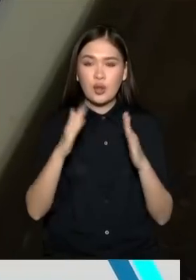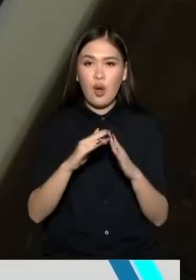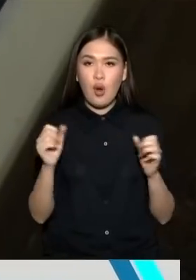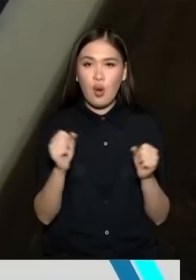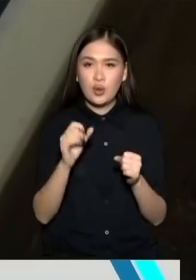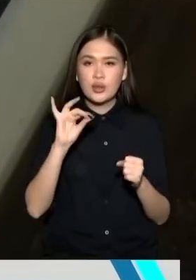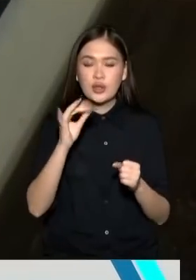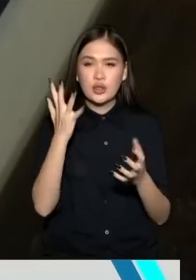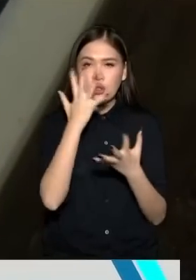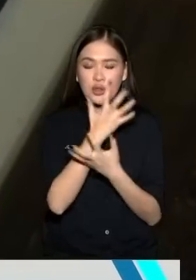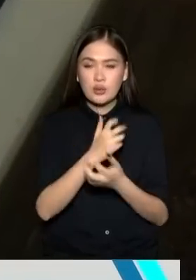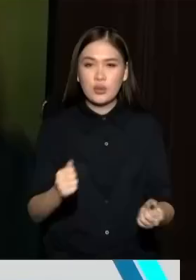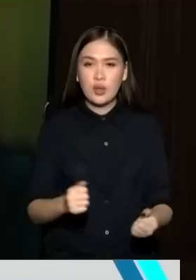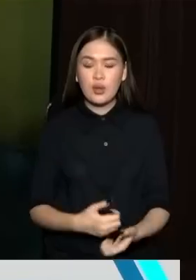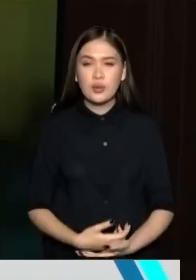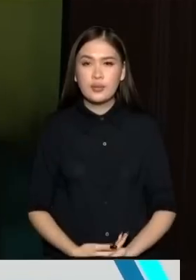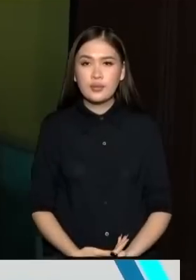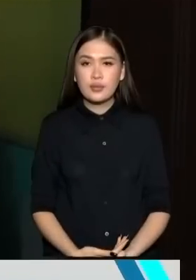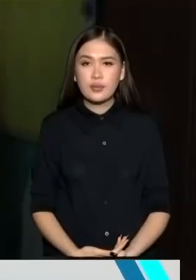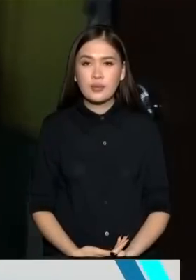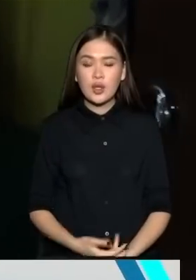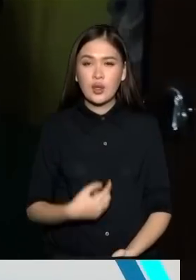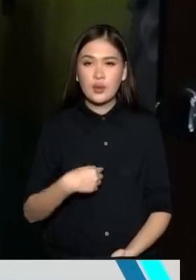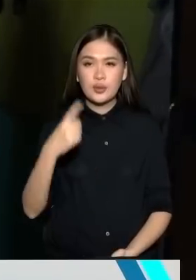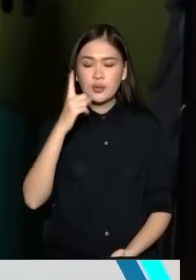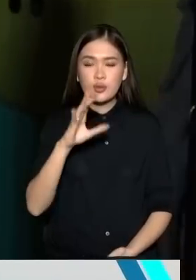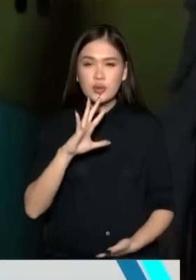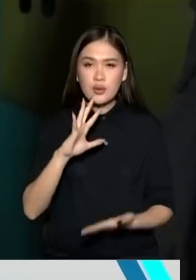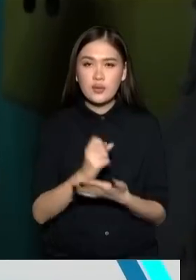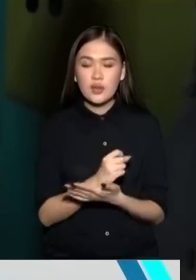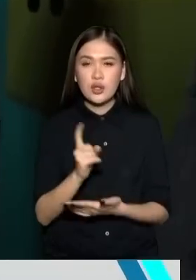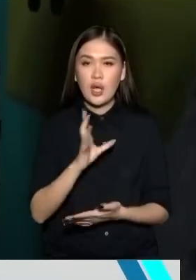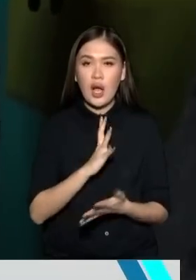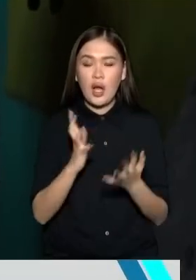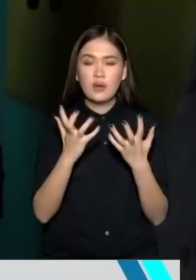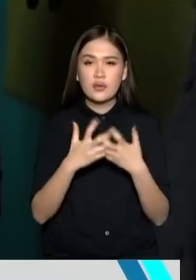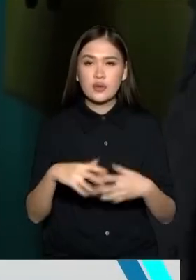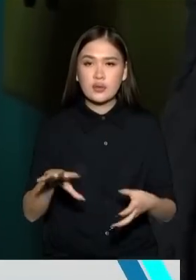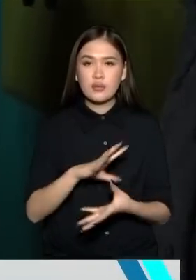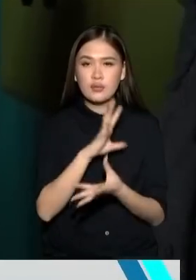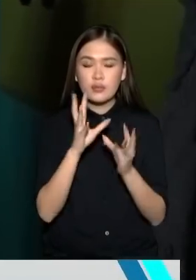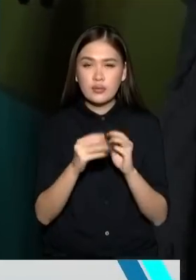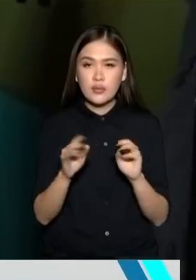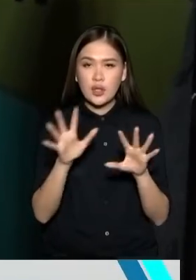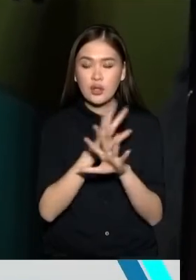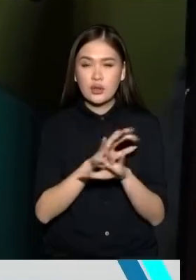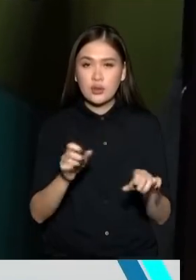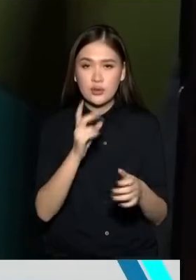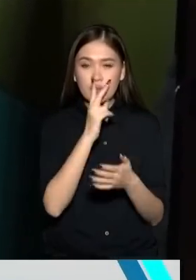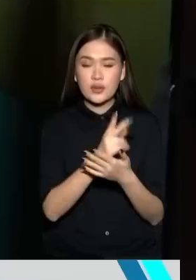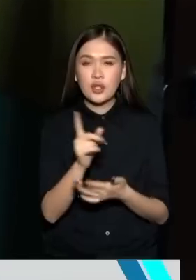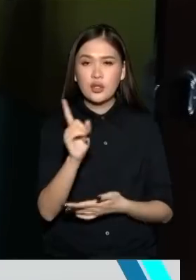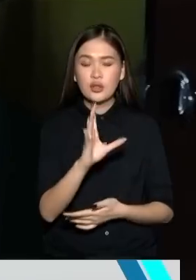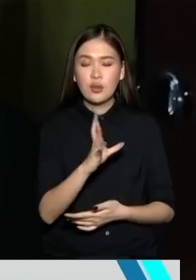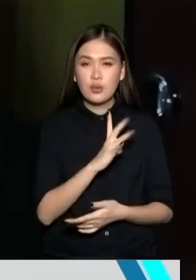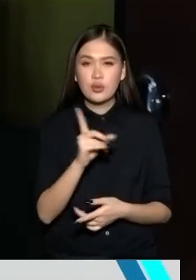холодно но и темно думаю думали что выбит это автомат общее отключение Вот видите Ну это может